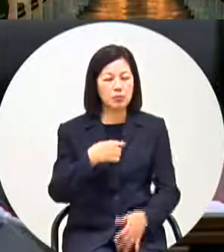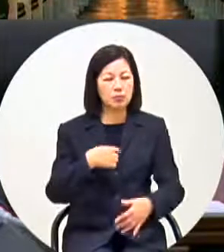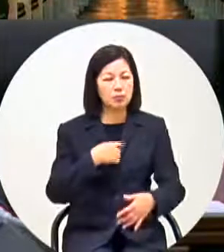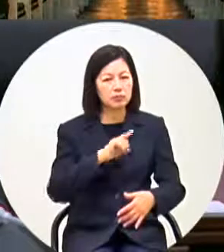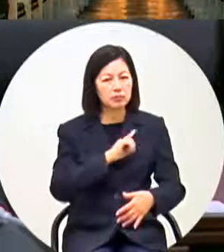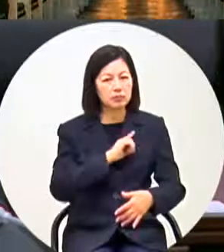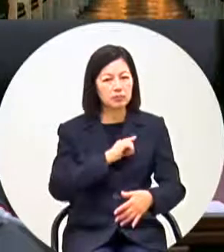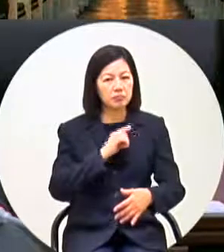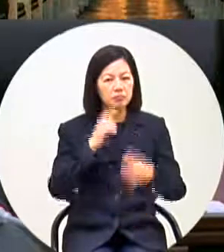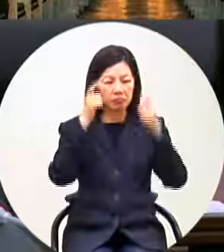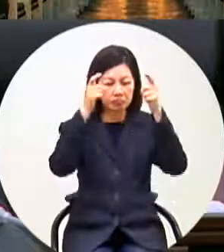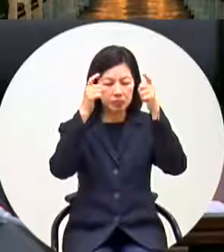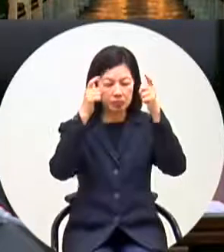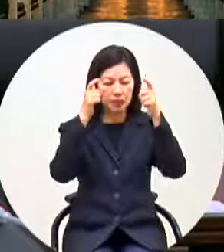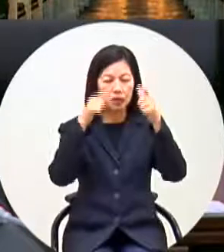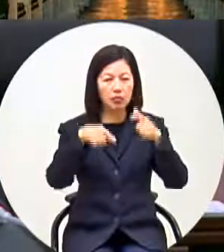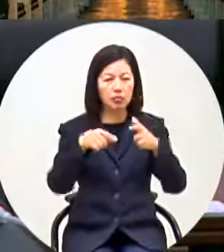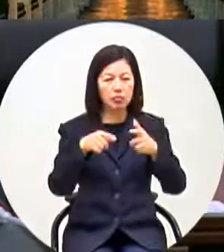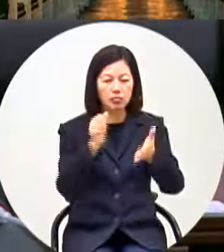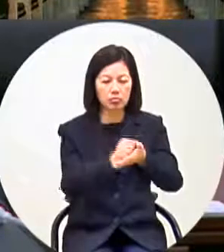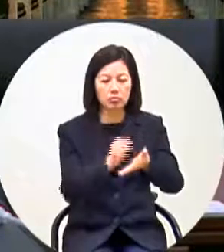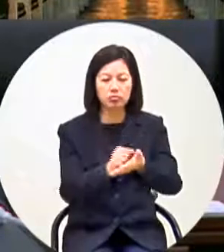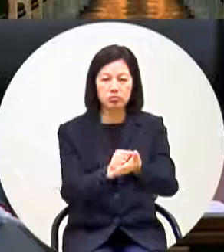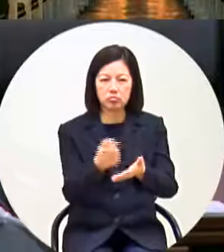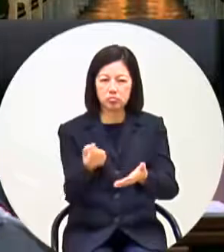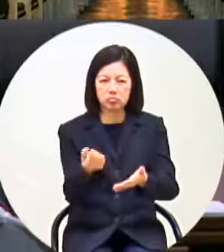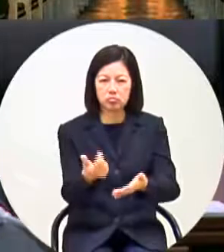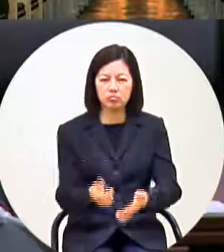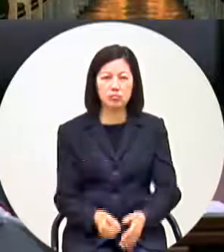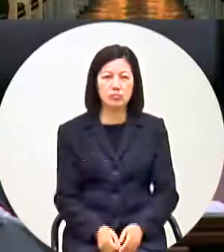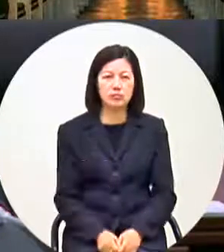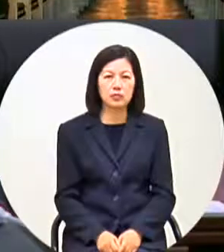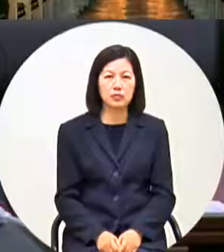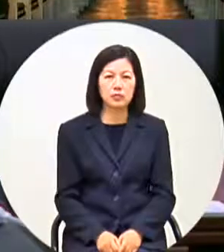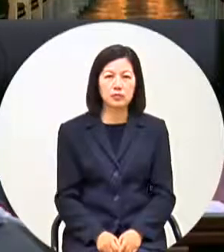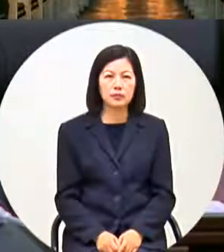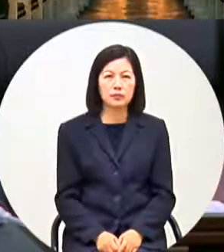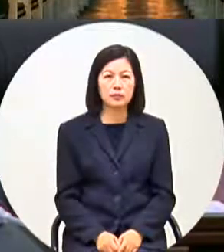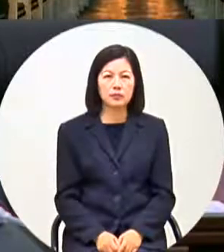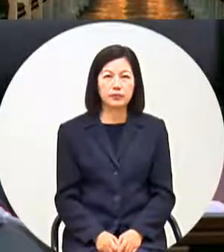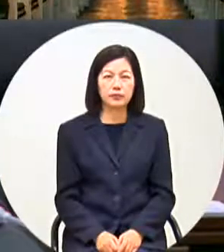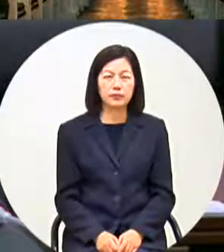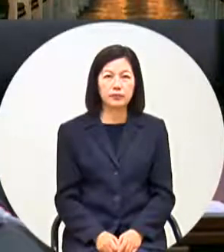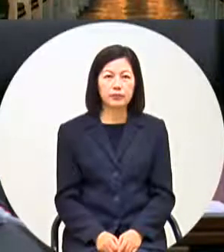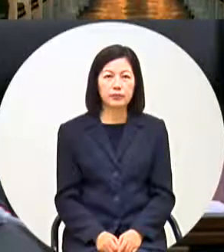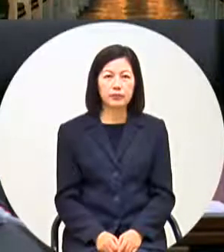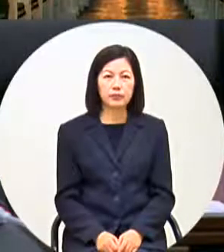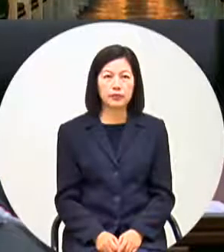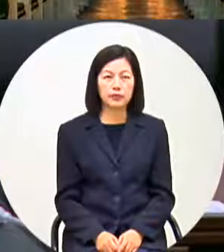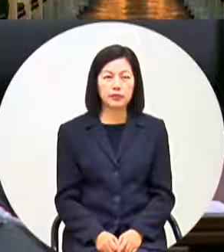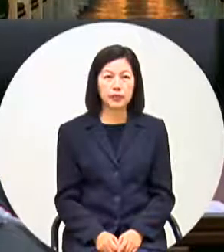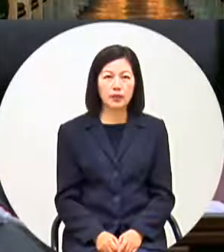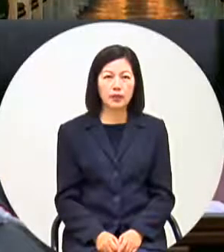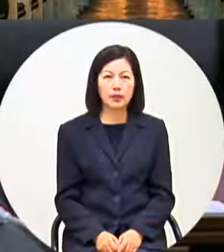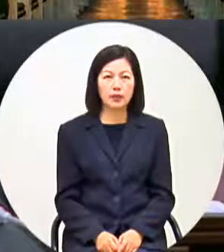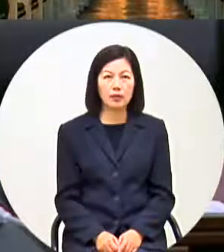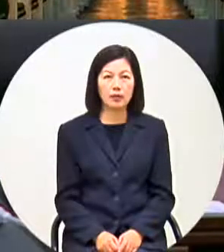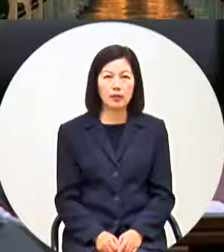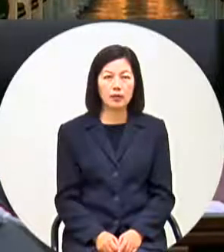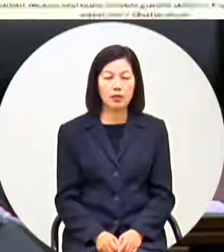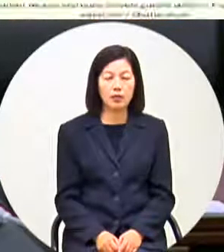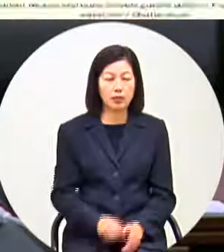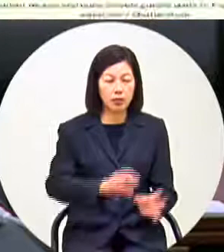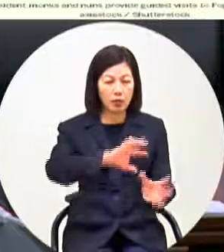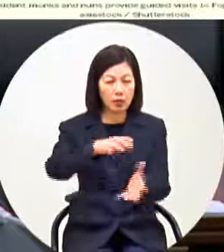也比较少提到，都是我们民间一些景点哦，受到我们国际世界其他的观光客重视